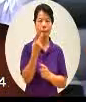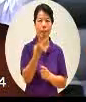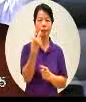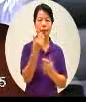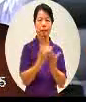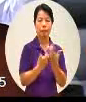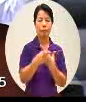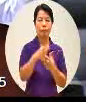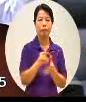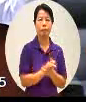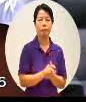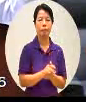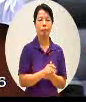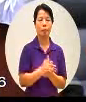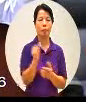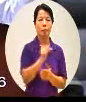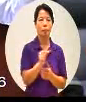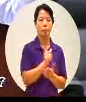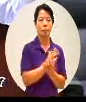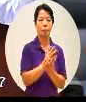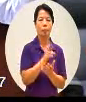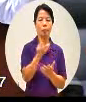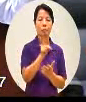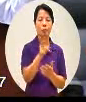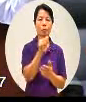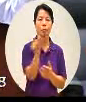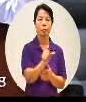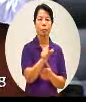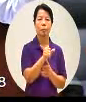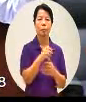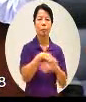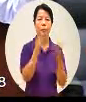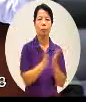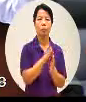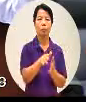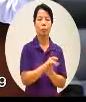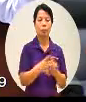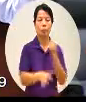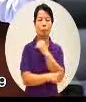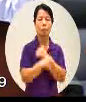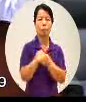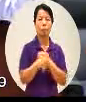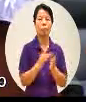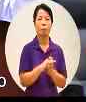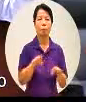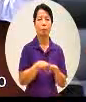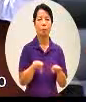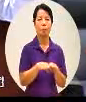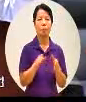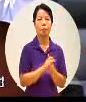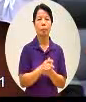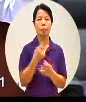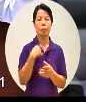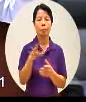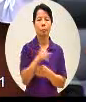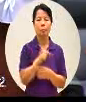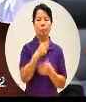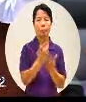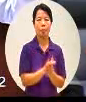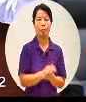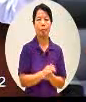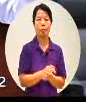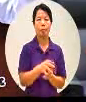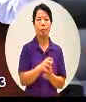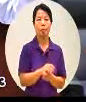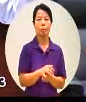哦。啊，我五科全部拢基础诶，先你扁扁啊，我也可以拿到五四二十，